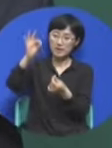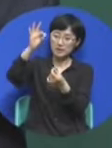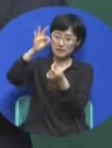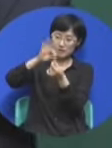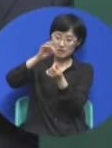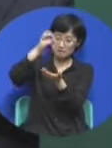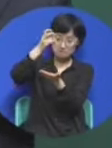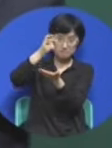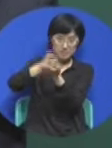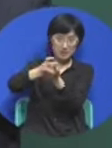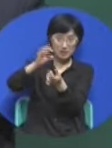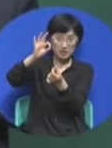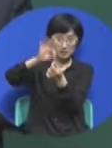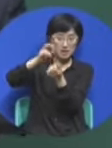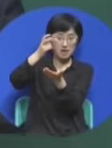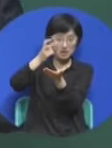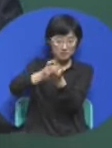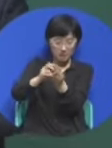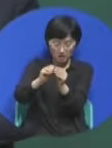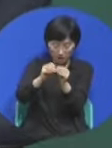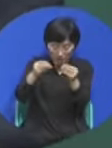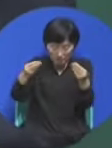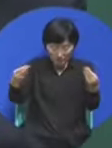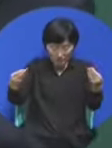1계명, 2계명을 말씀하세요.